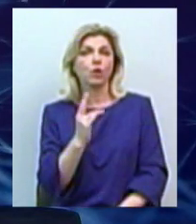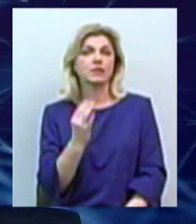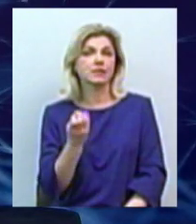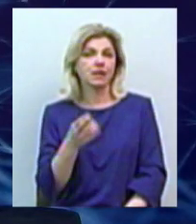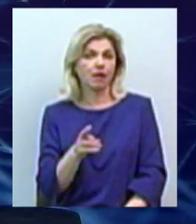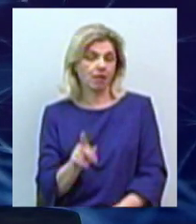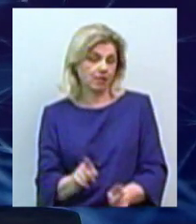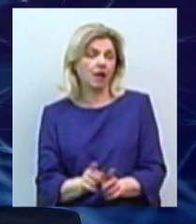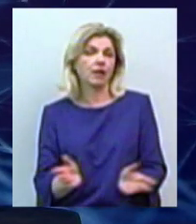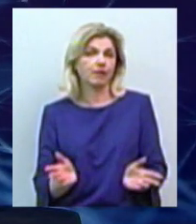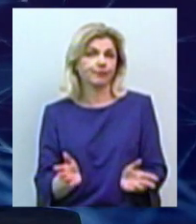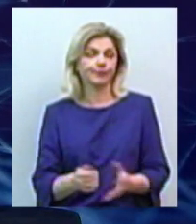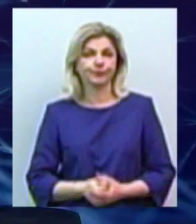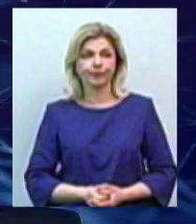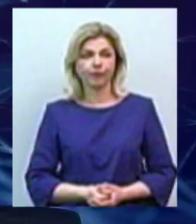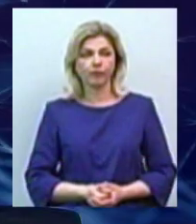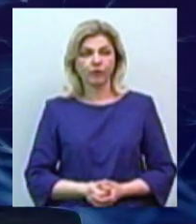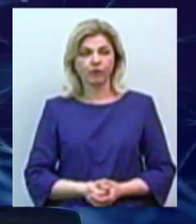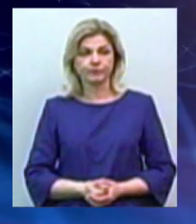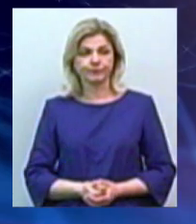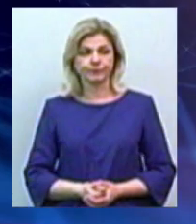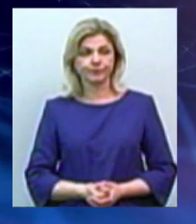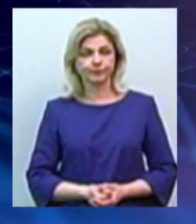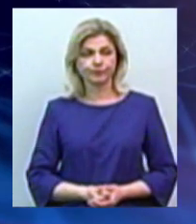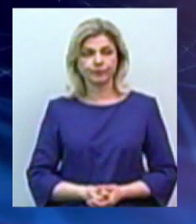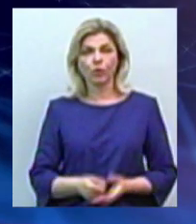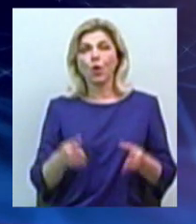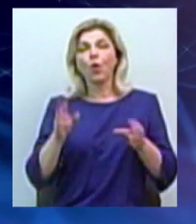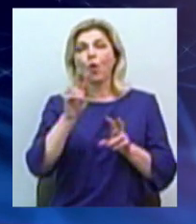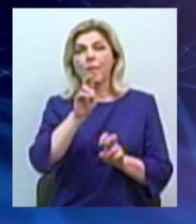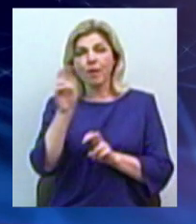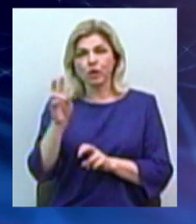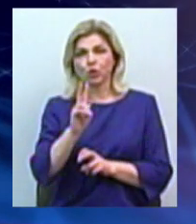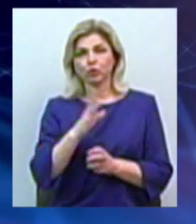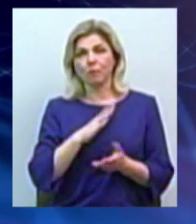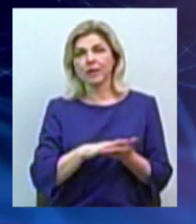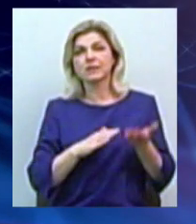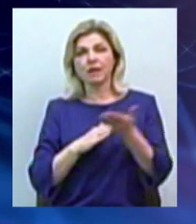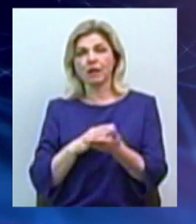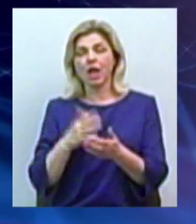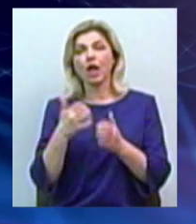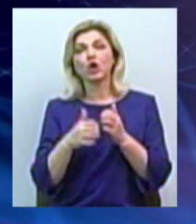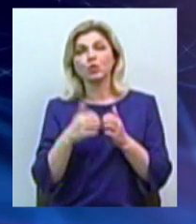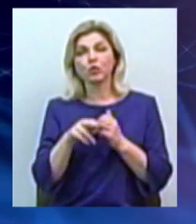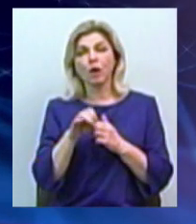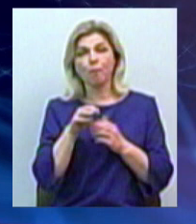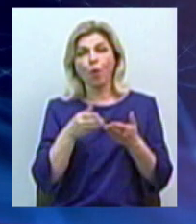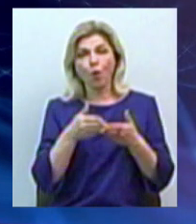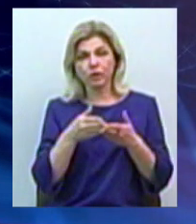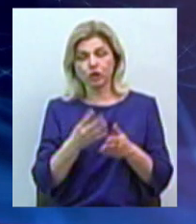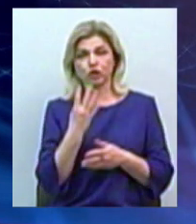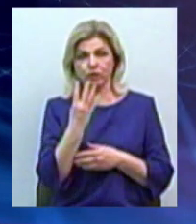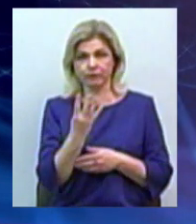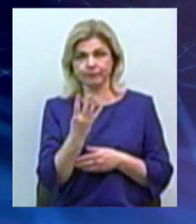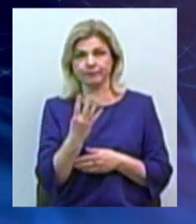От такі питання. Давайте щодо претендентів зараз поговоримо. Компанії, які подали заявки по Херсонському порту, 4. На тому ж брифінгу